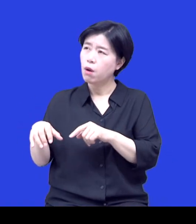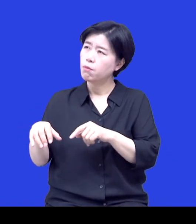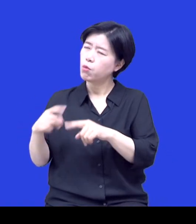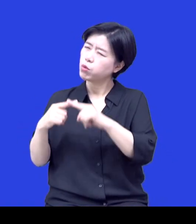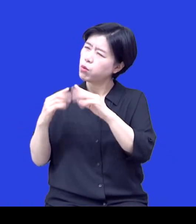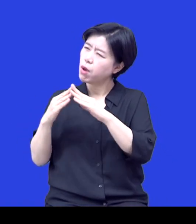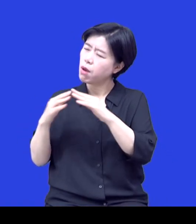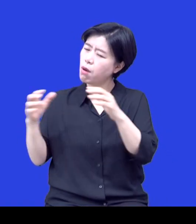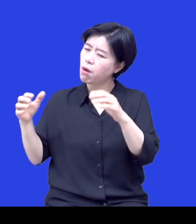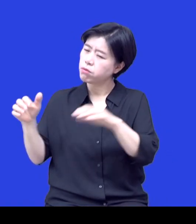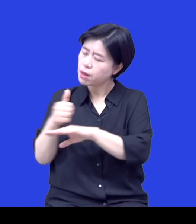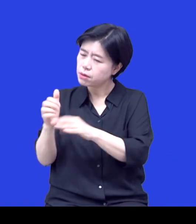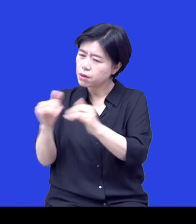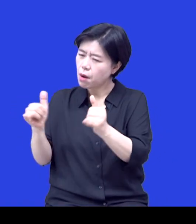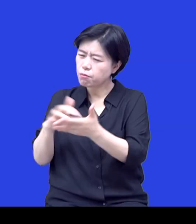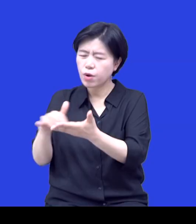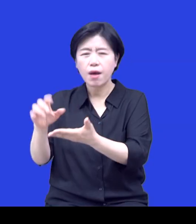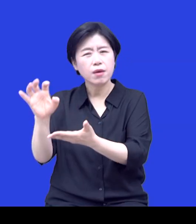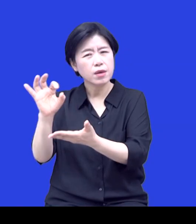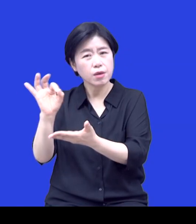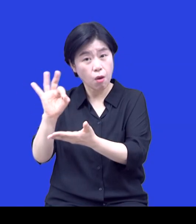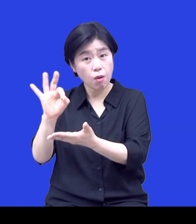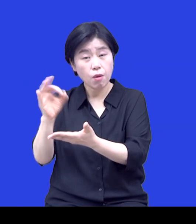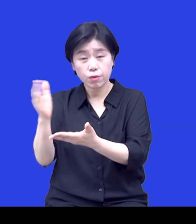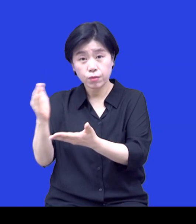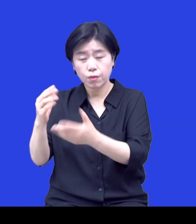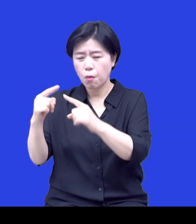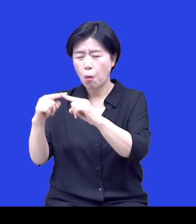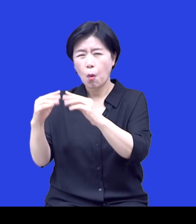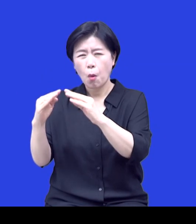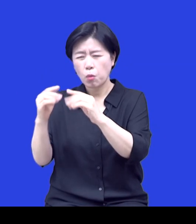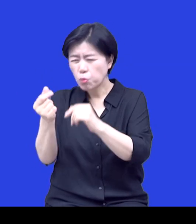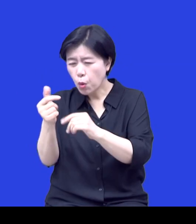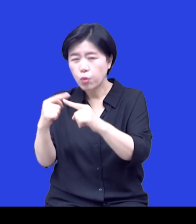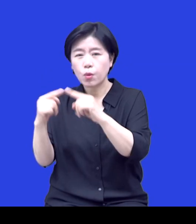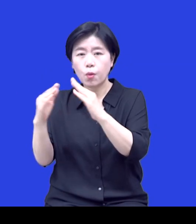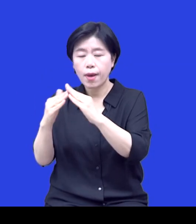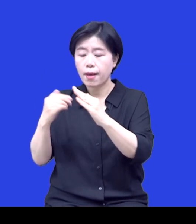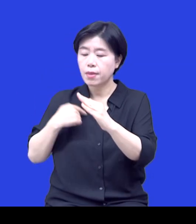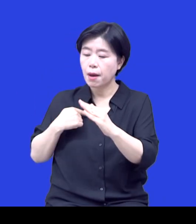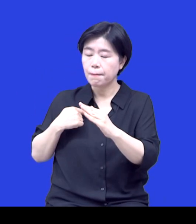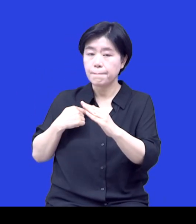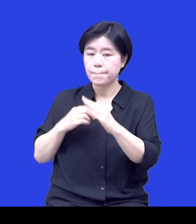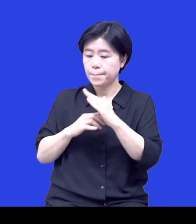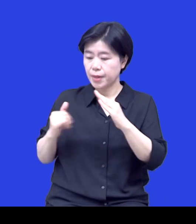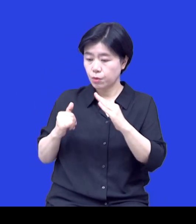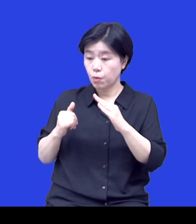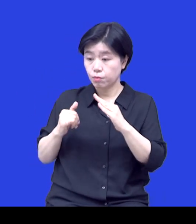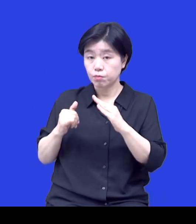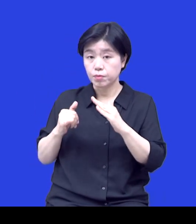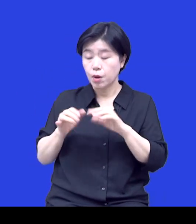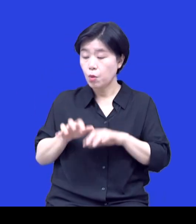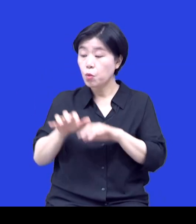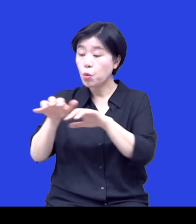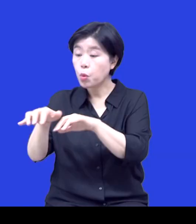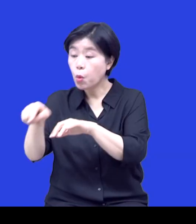개척교회를 저희 온 식구들이 방문을 한 거예요. 네. 오. 그 교회를 위하여. 네. 근데 저희가 이렇게 무별로 와서 예배를 드린다는 얘기를 그 성도들이